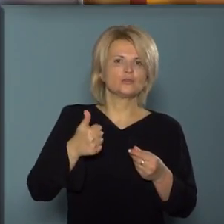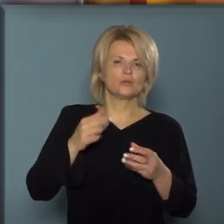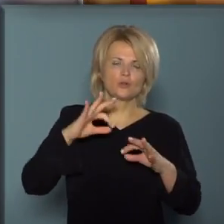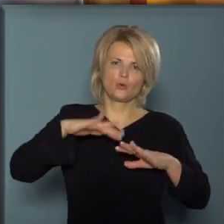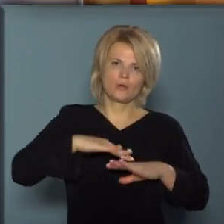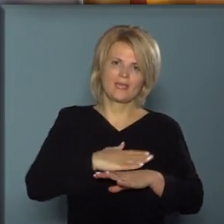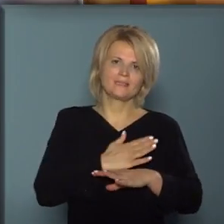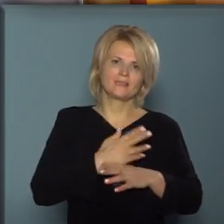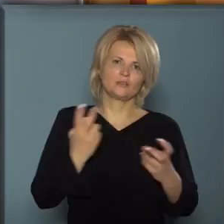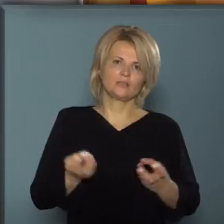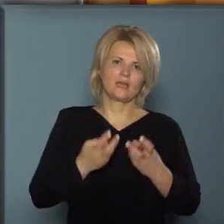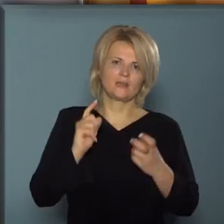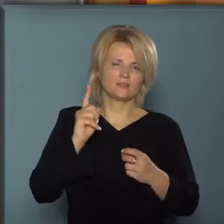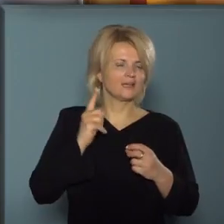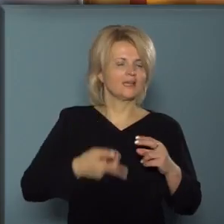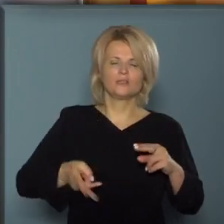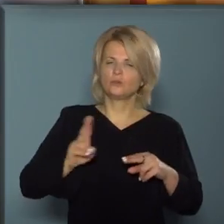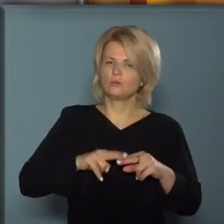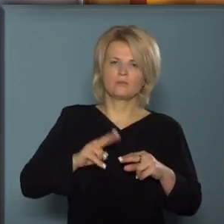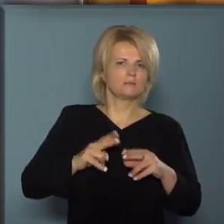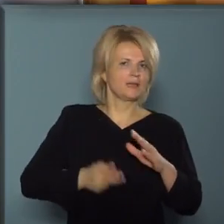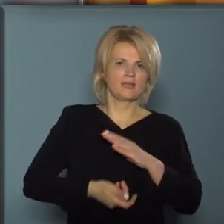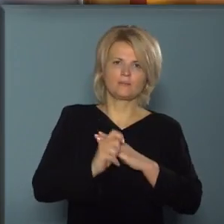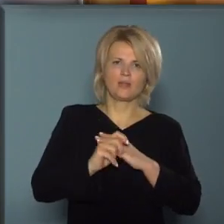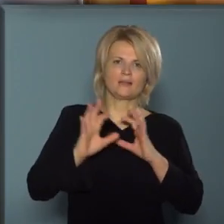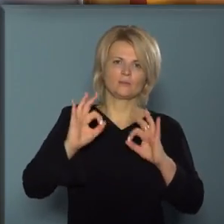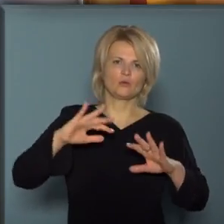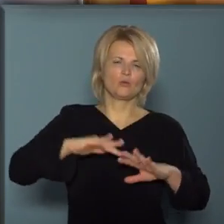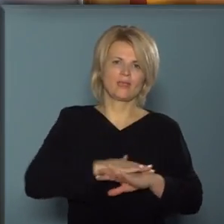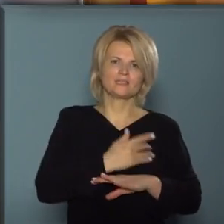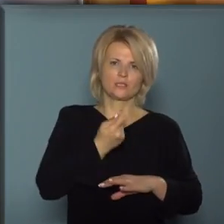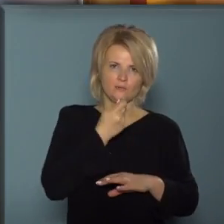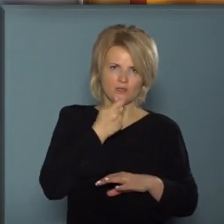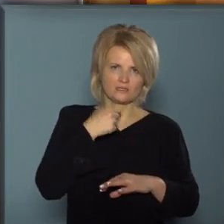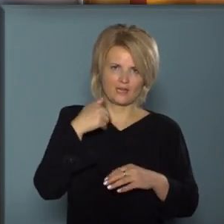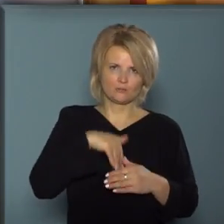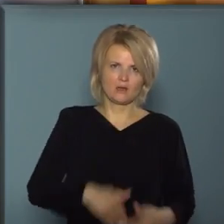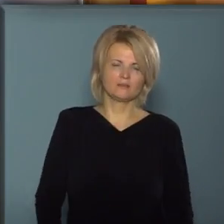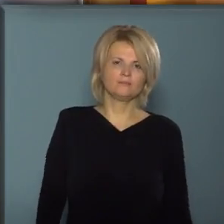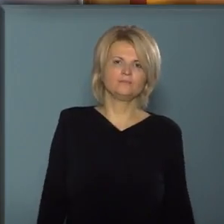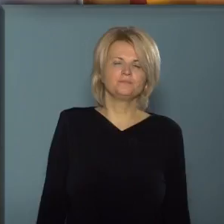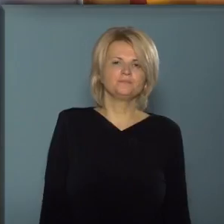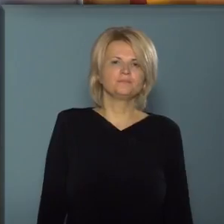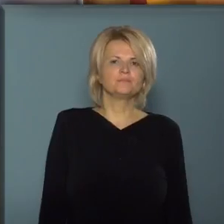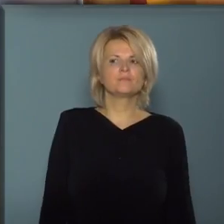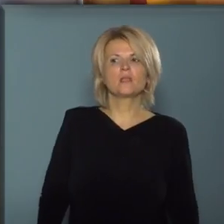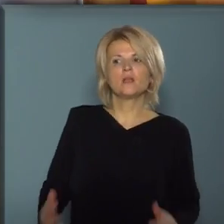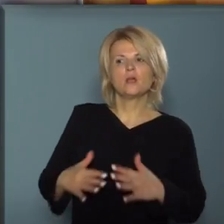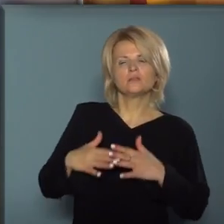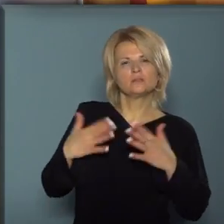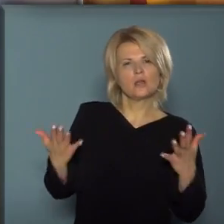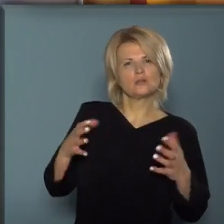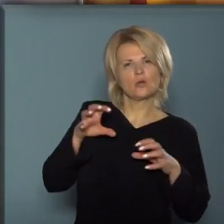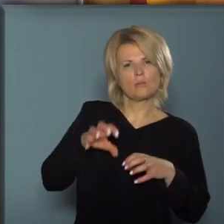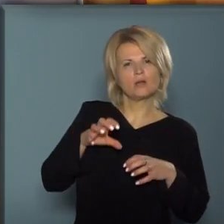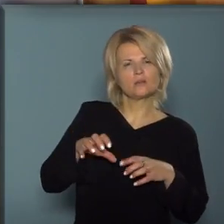de többi ezt már nem találtam meg. És ez egy ilyen folyamat, ami gondolom ez vissza ahhoz, hogy minél nagyobb adag, vagy